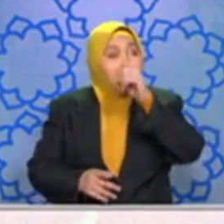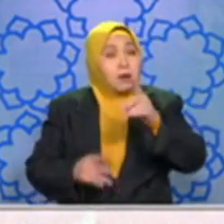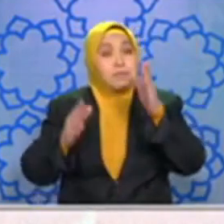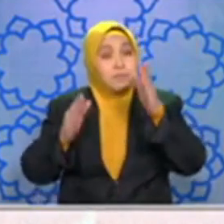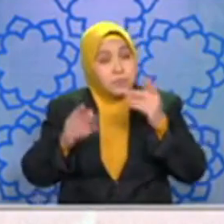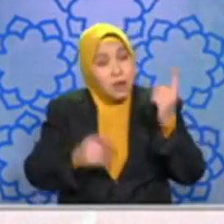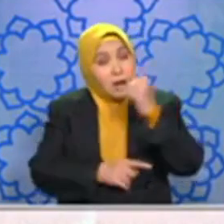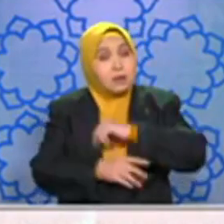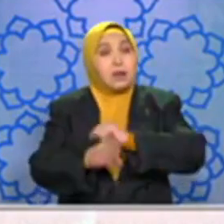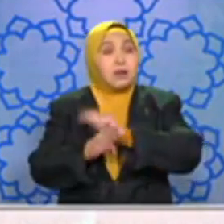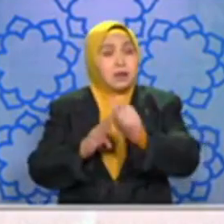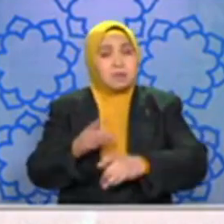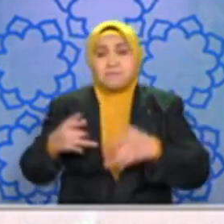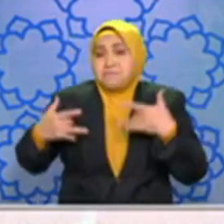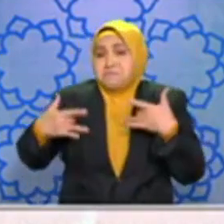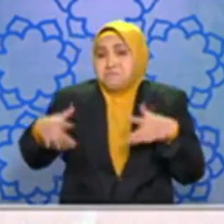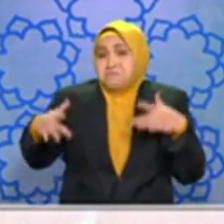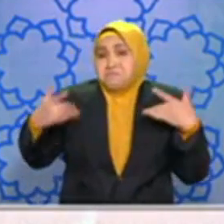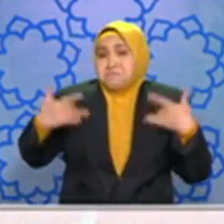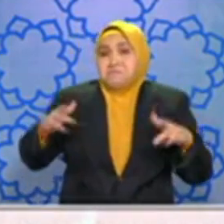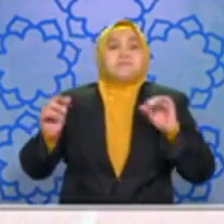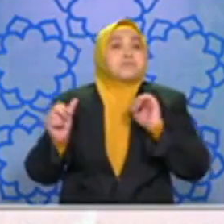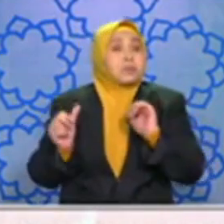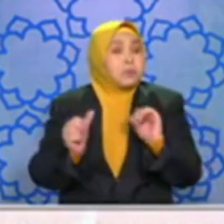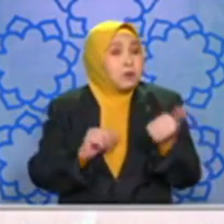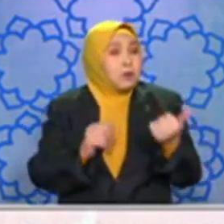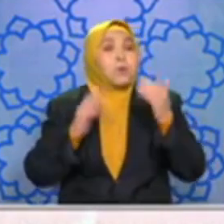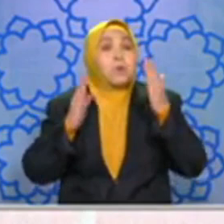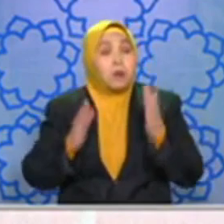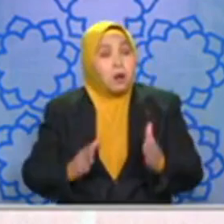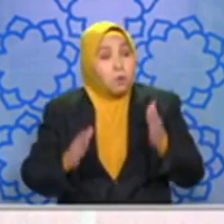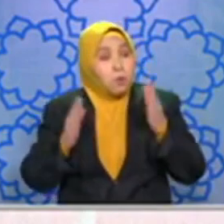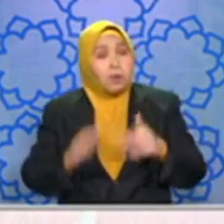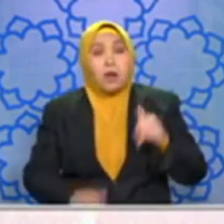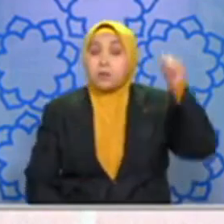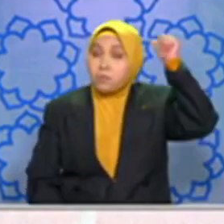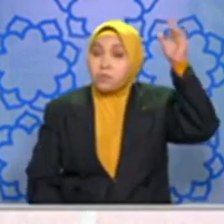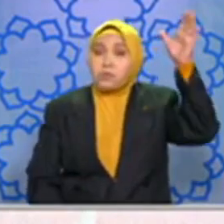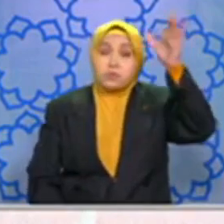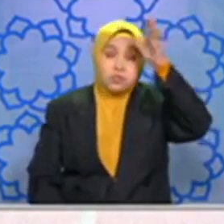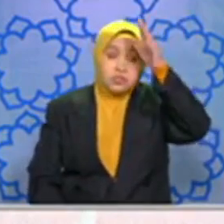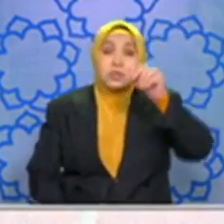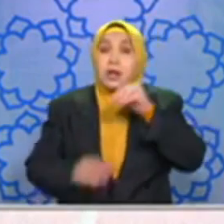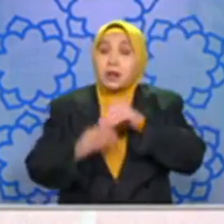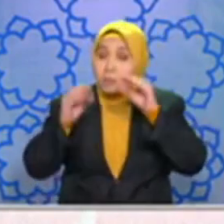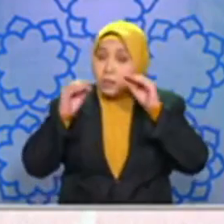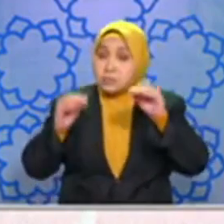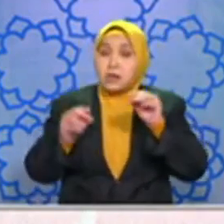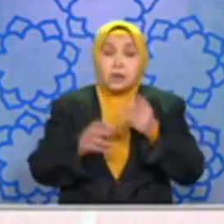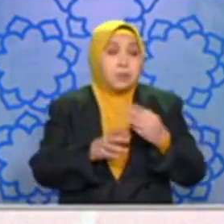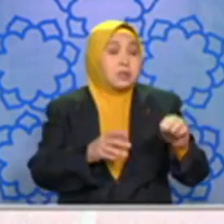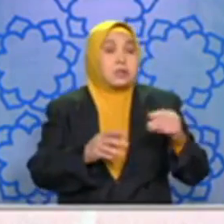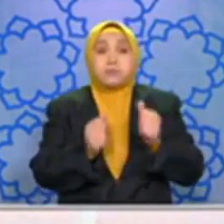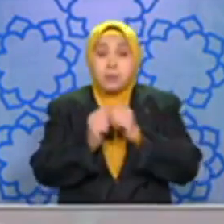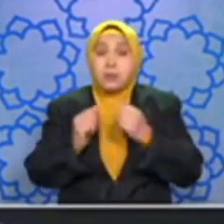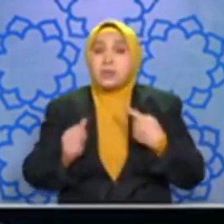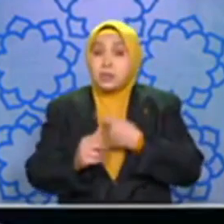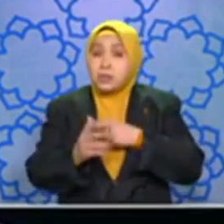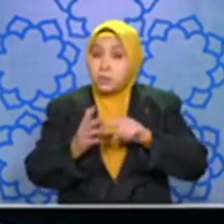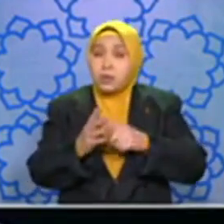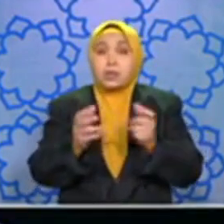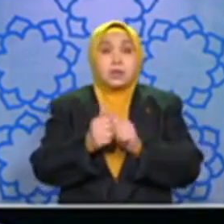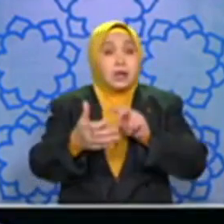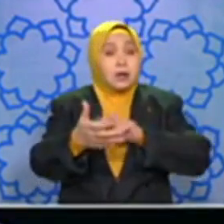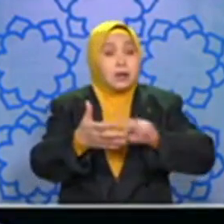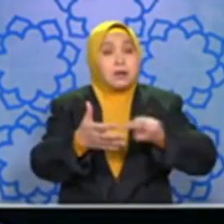cuba dinafikan oleh orang-orang musyrik dan juga ahli kitab dalam ajaran mereka. Sama-sama kita mulakan dengan bacaan